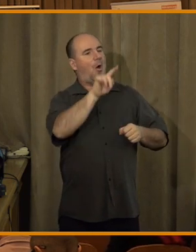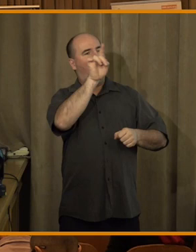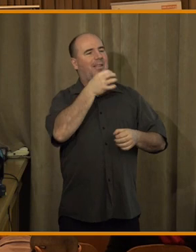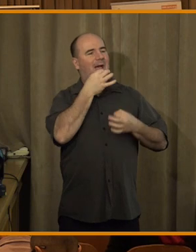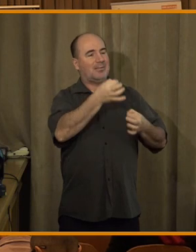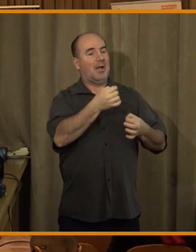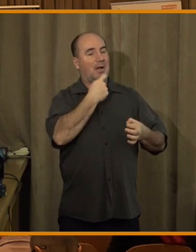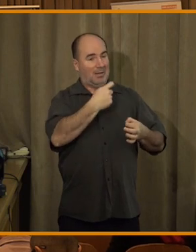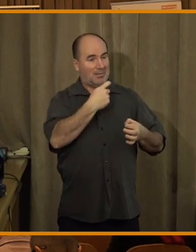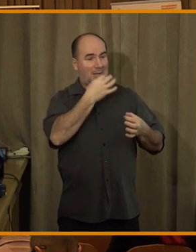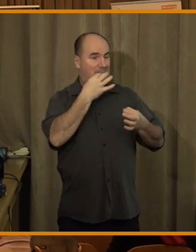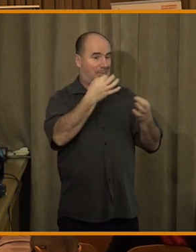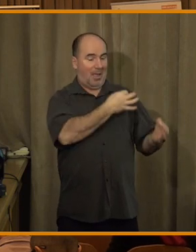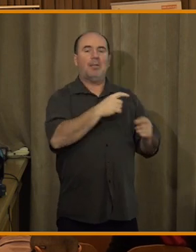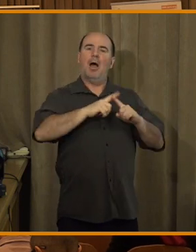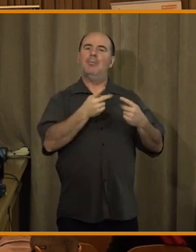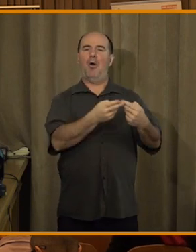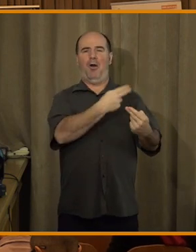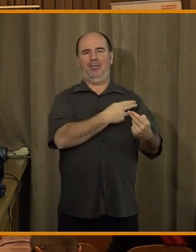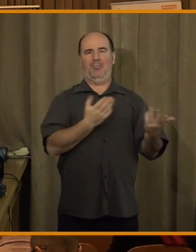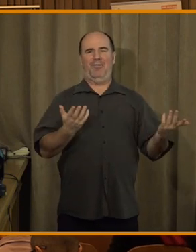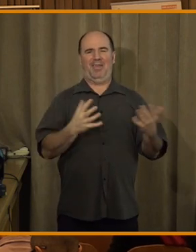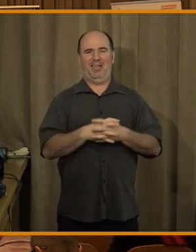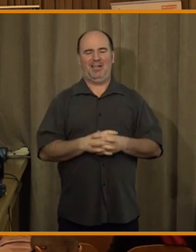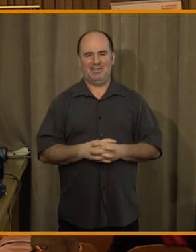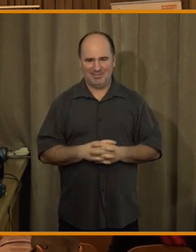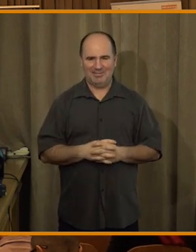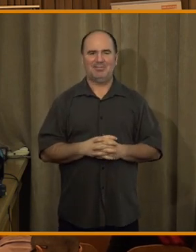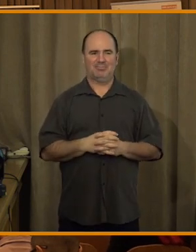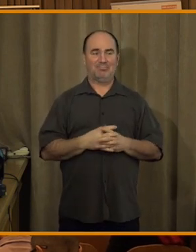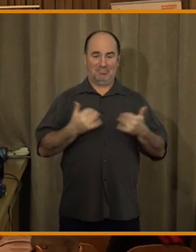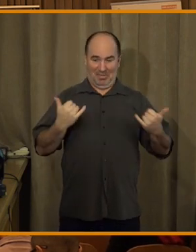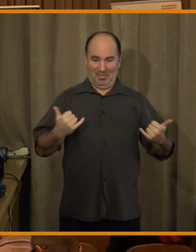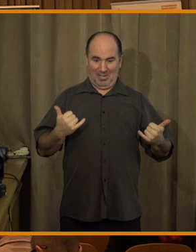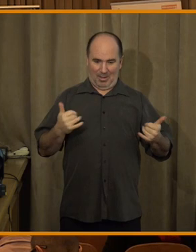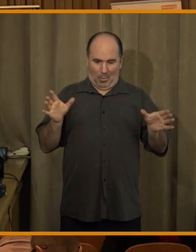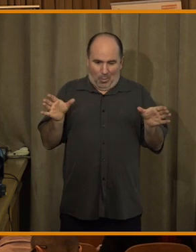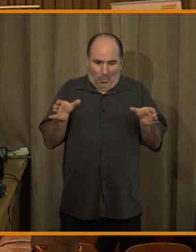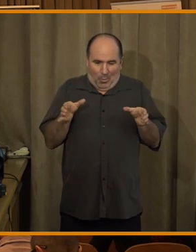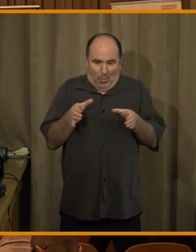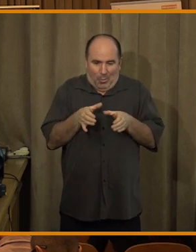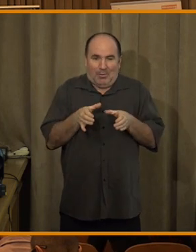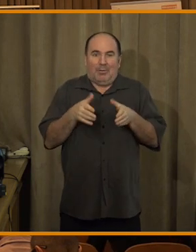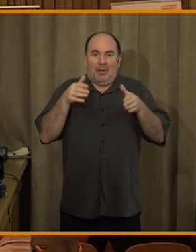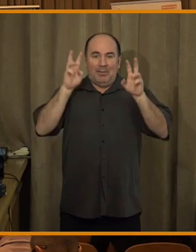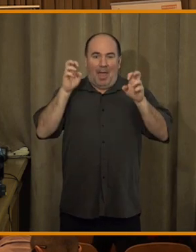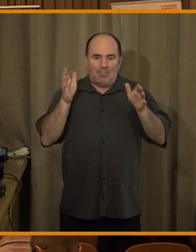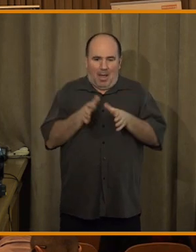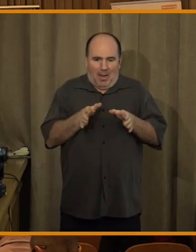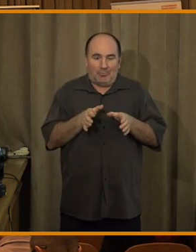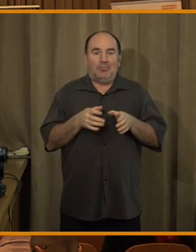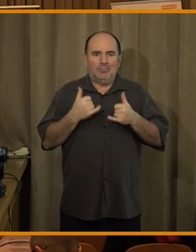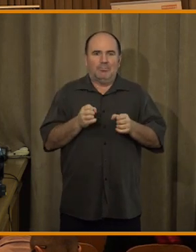zeptat nebo cokoliv okomentovat. My jsme se dostali z takové trošku mikrourovně na takovou mezinárodní, trochu diplomaticky ošemetnou půdu.